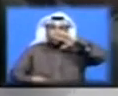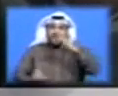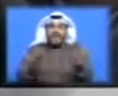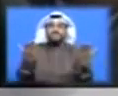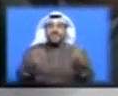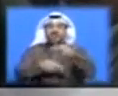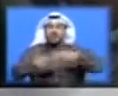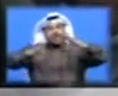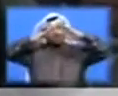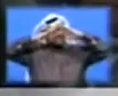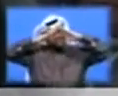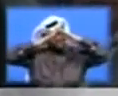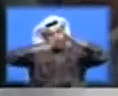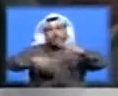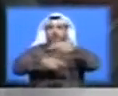بلدهم الثاني،